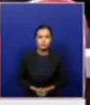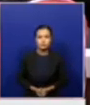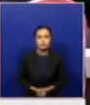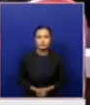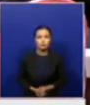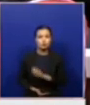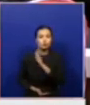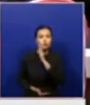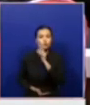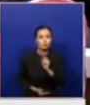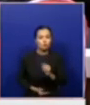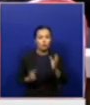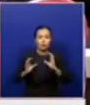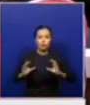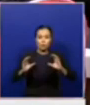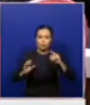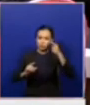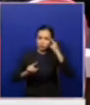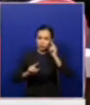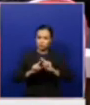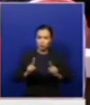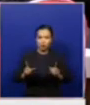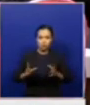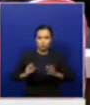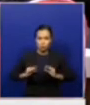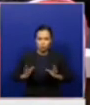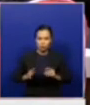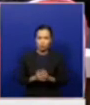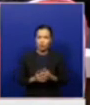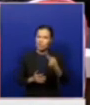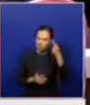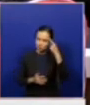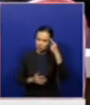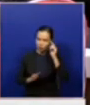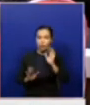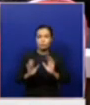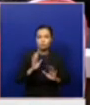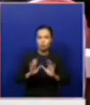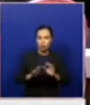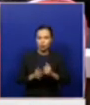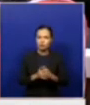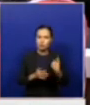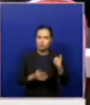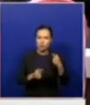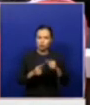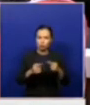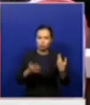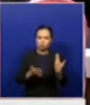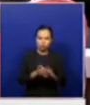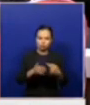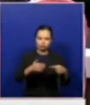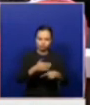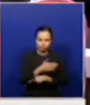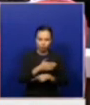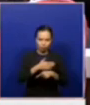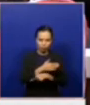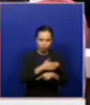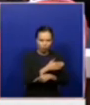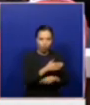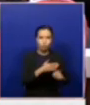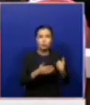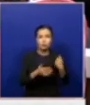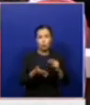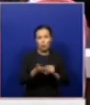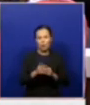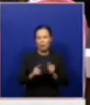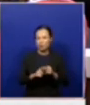ายรัฐบาลไม่เห็นด้วยก็คาดการได้เลยว่าจะรั่วไหลมหาศาลและเป็นสัญญา